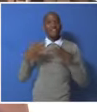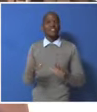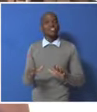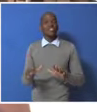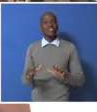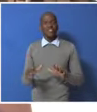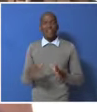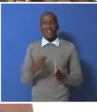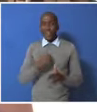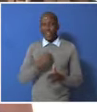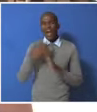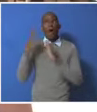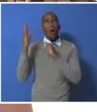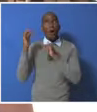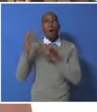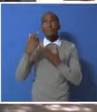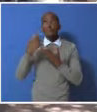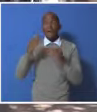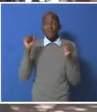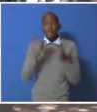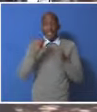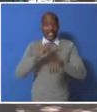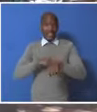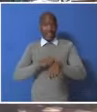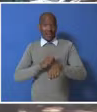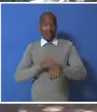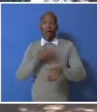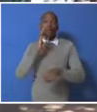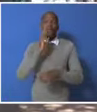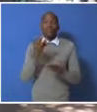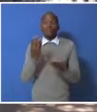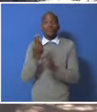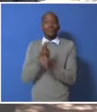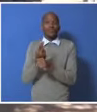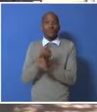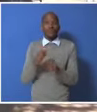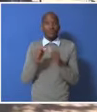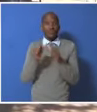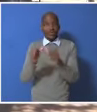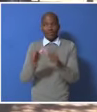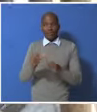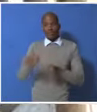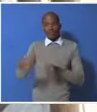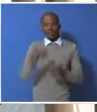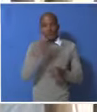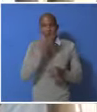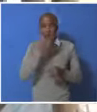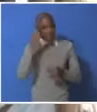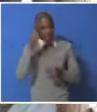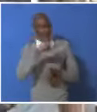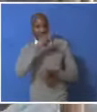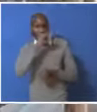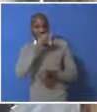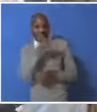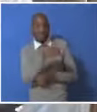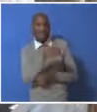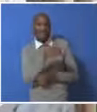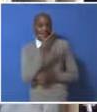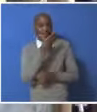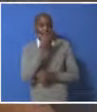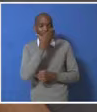le tshepo ya gore in no time mariga a tla jaana tlebe re kgona gore re dirise hitara go tshubela